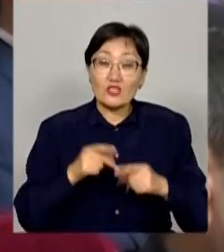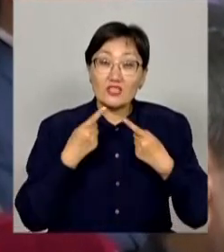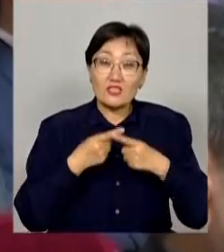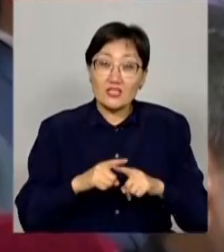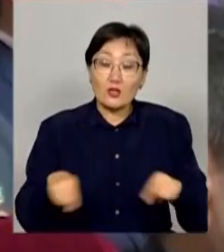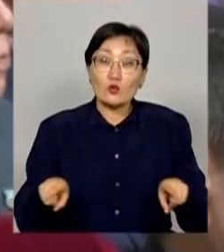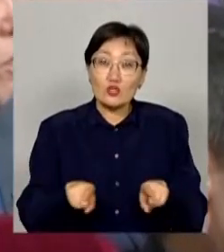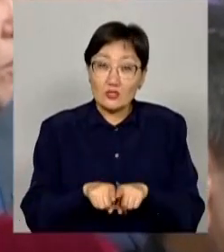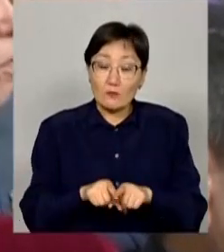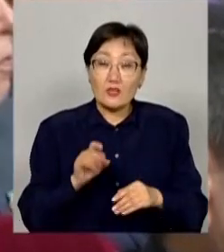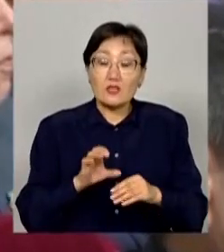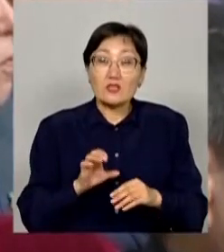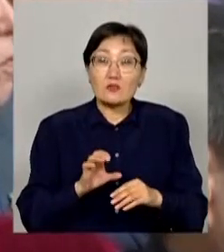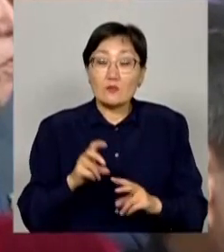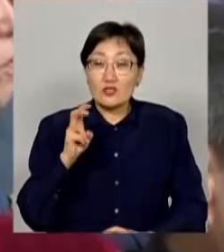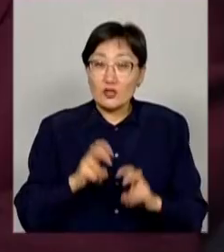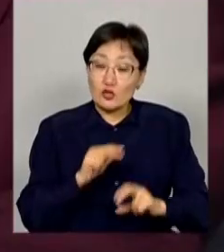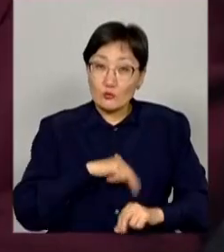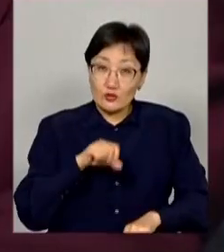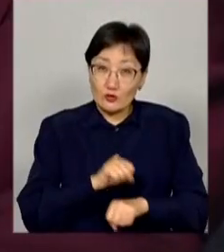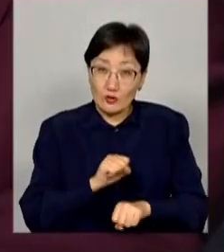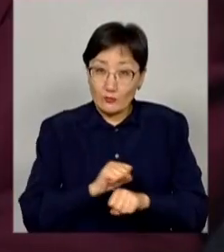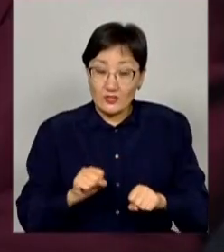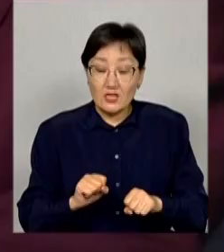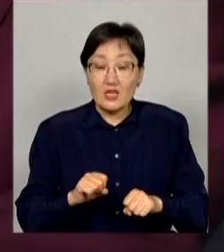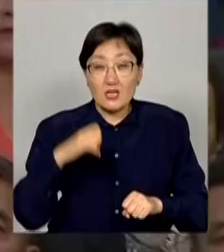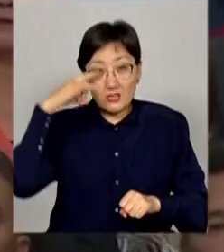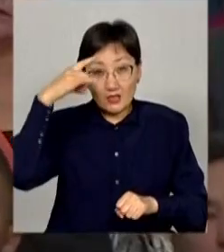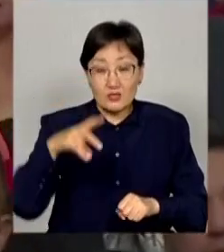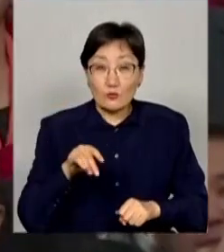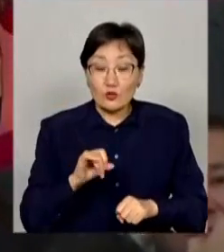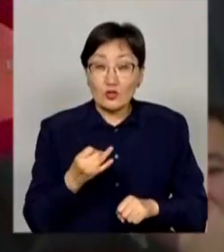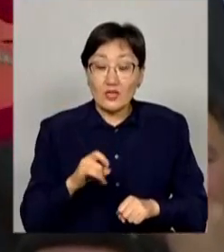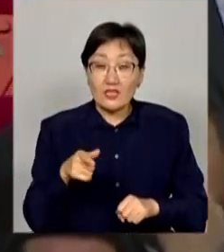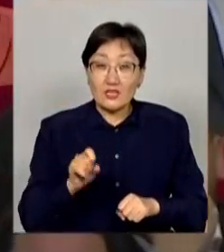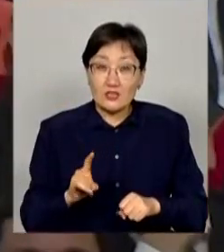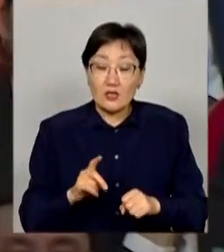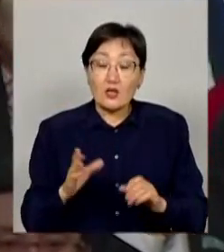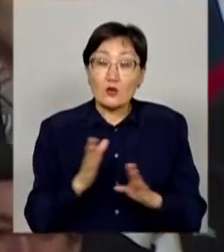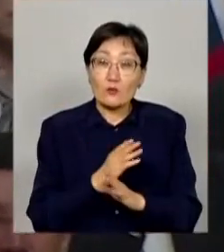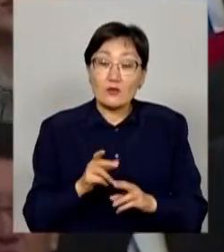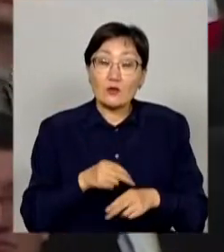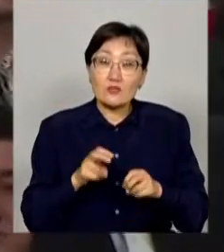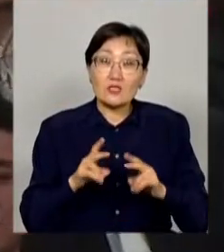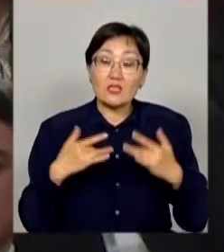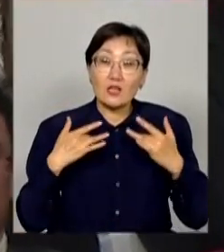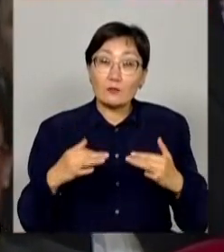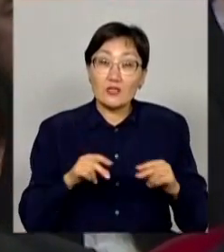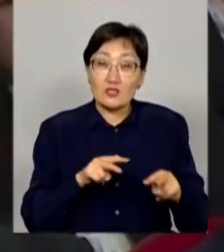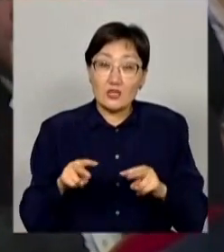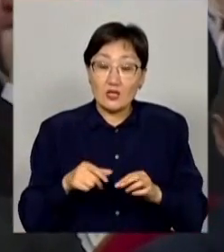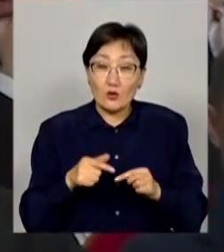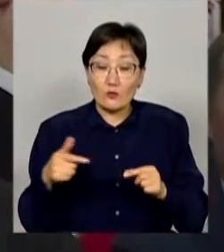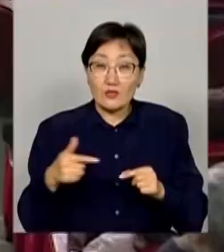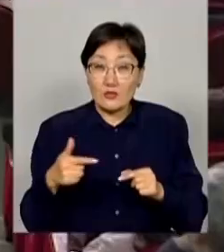сондай. Өндірісті тоқтатып қойға болмайды. Қазмұнайгазға экологиялық қауіпсіздік талаптарын сақтай отырып, Атырау